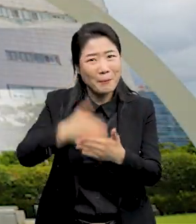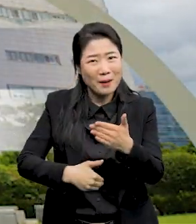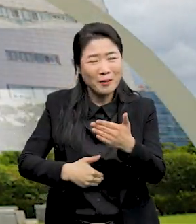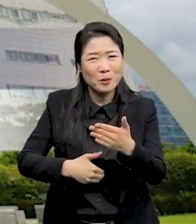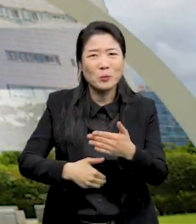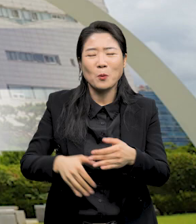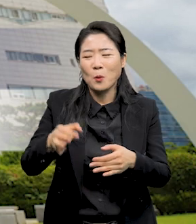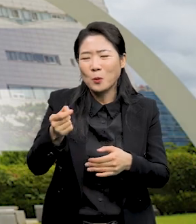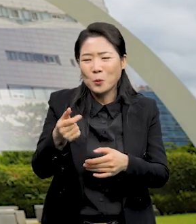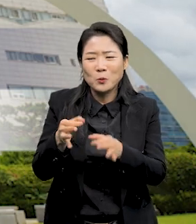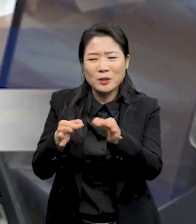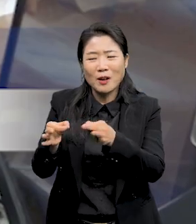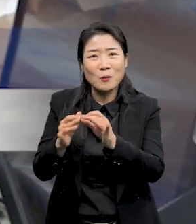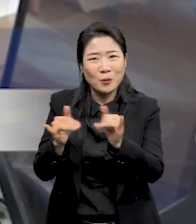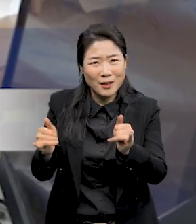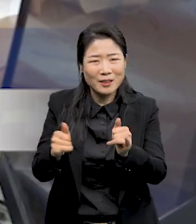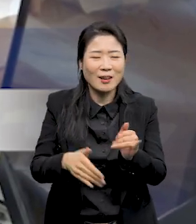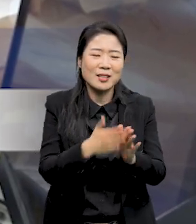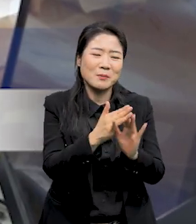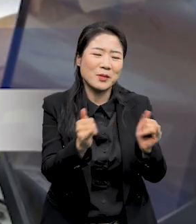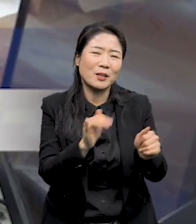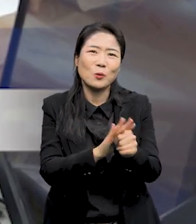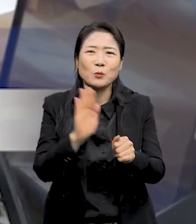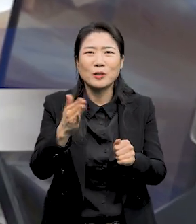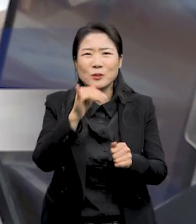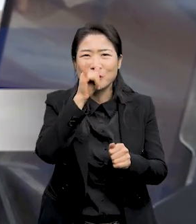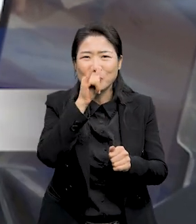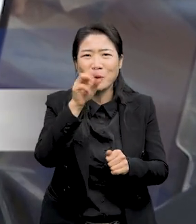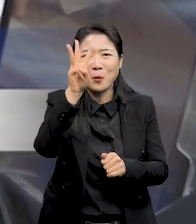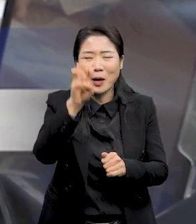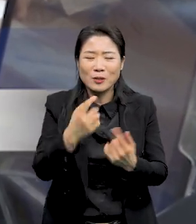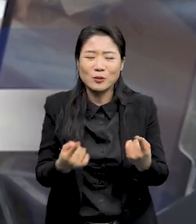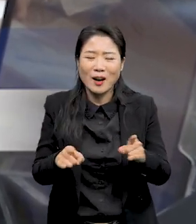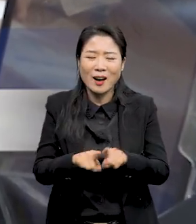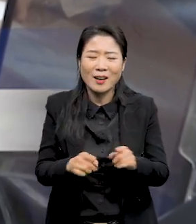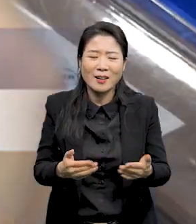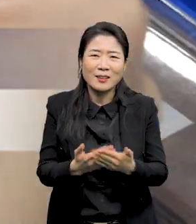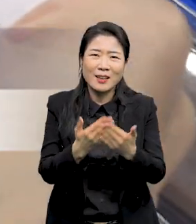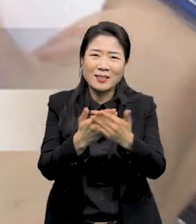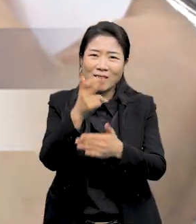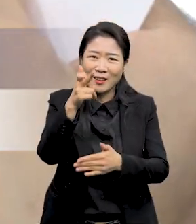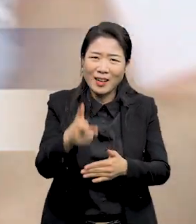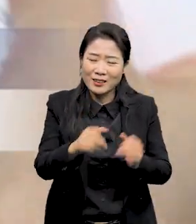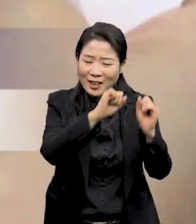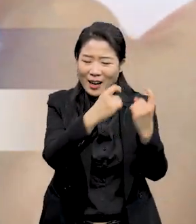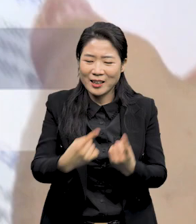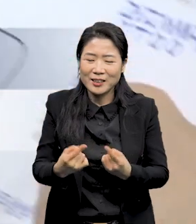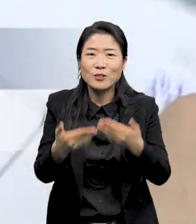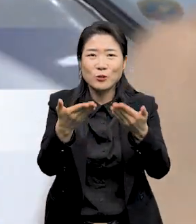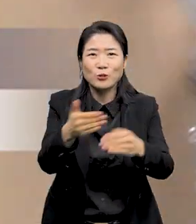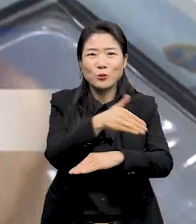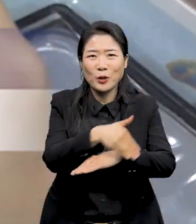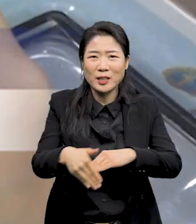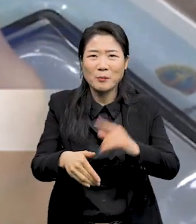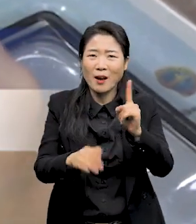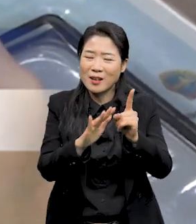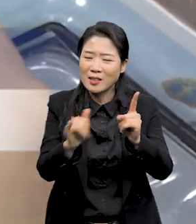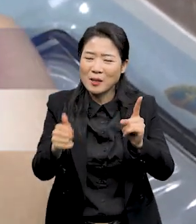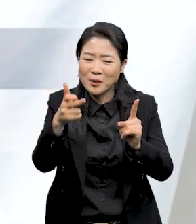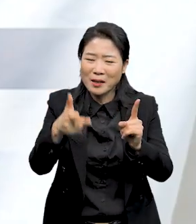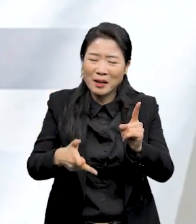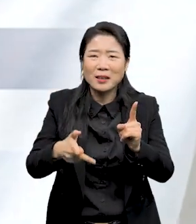삭감에도 소상공인과 시민에게 보탬이 될 수 있도록 광주 상생카드 할인 혜택을 지속할 계획이며